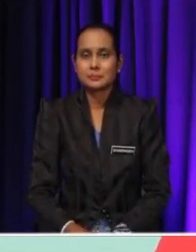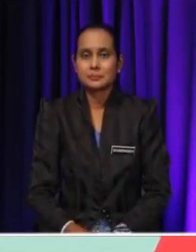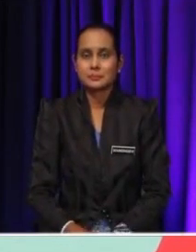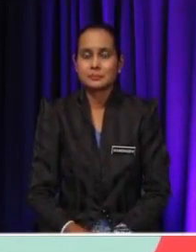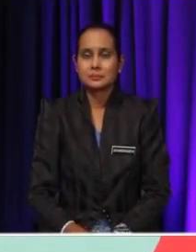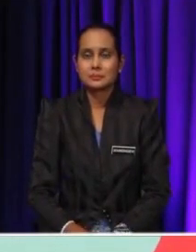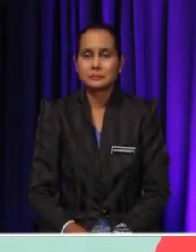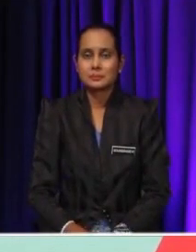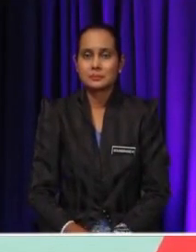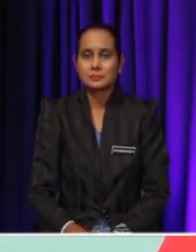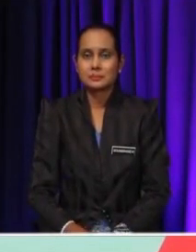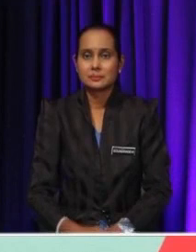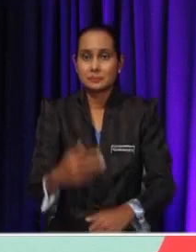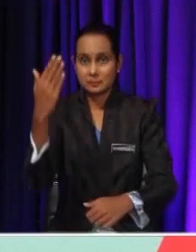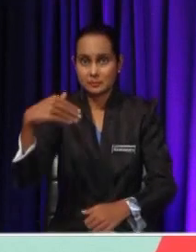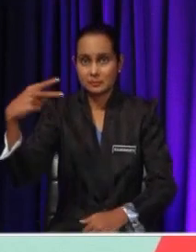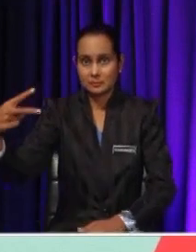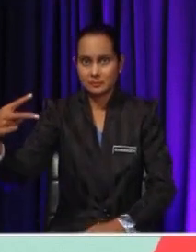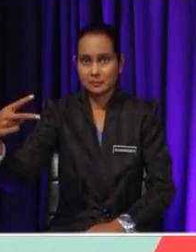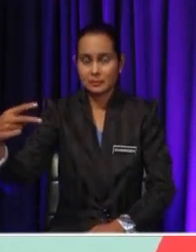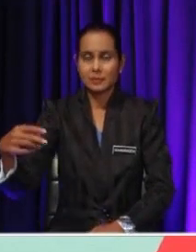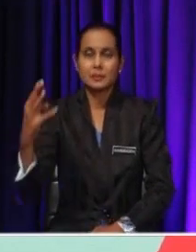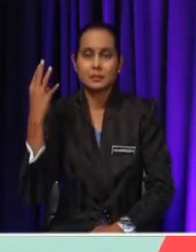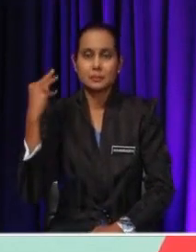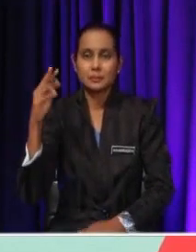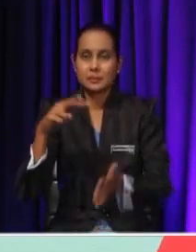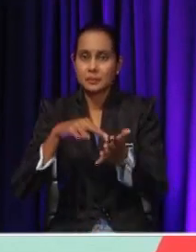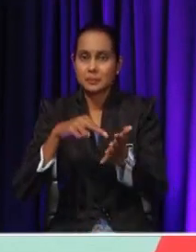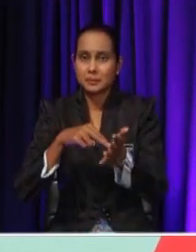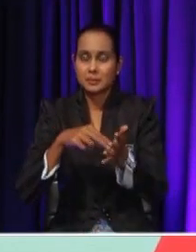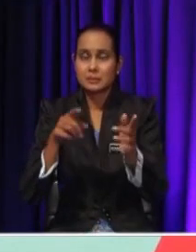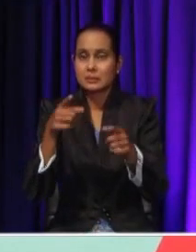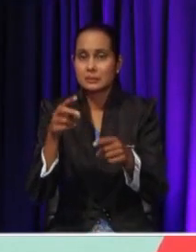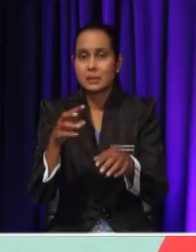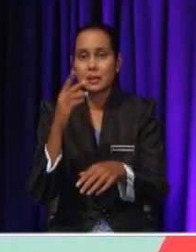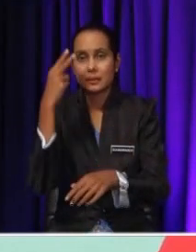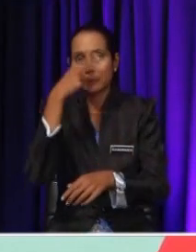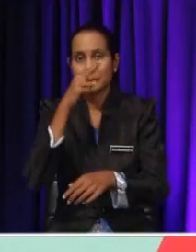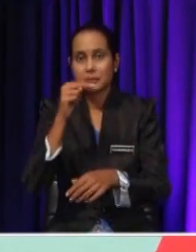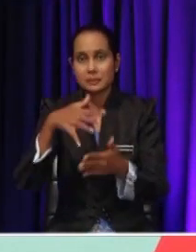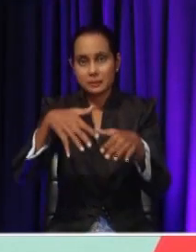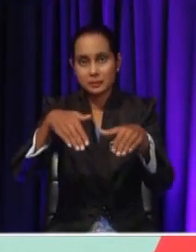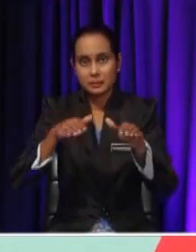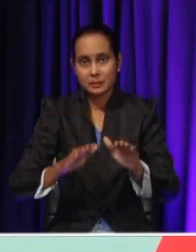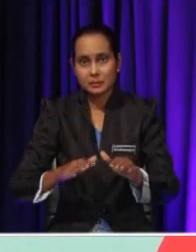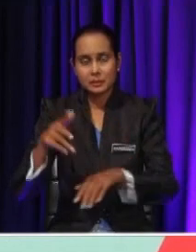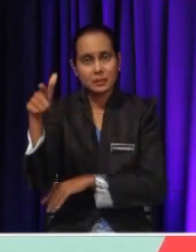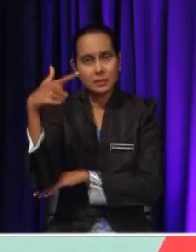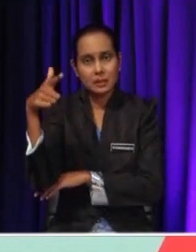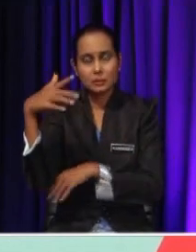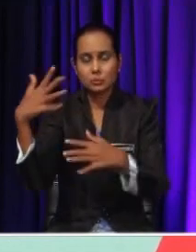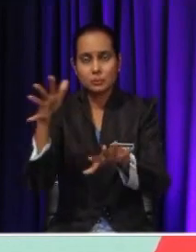kedua adalah Mereka berdiri di hadapan usare digambarkan lalat sudah banyak